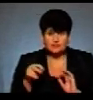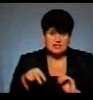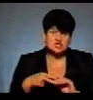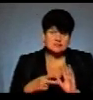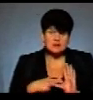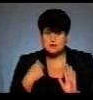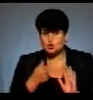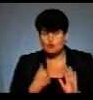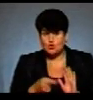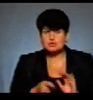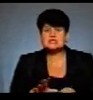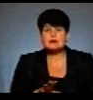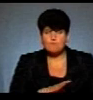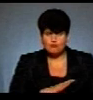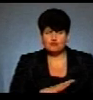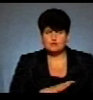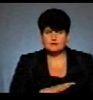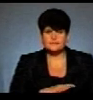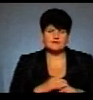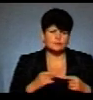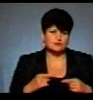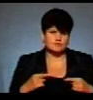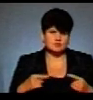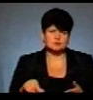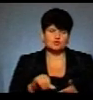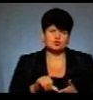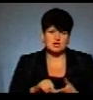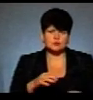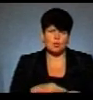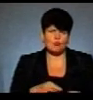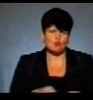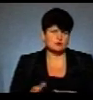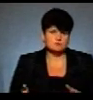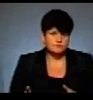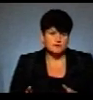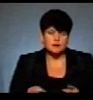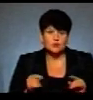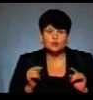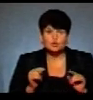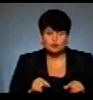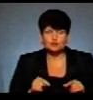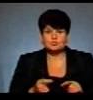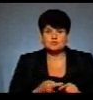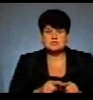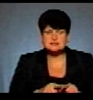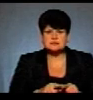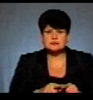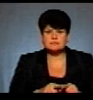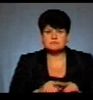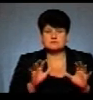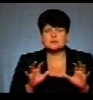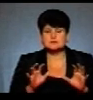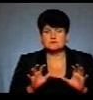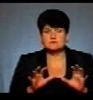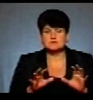2017 році були в тій чи іншій мірі учасниками булінгу. І у зв'язку з цим реакцією законодавця був